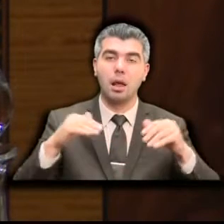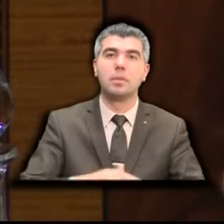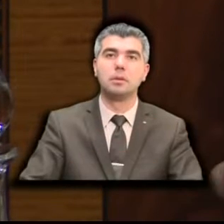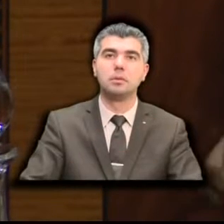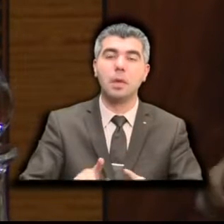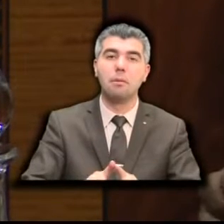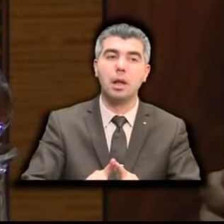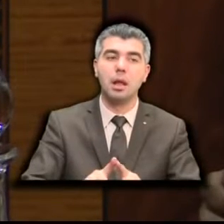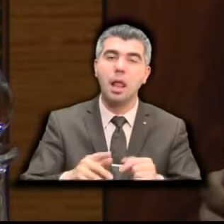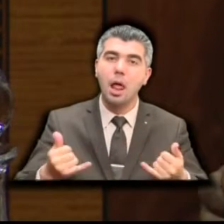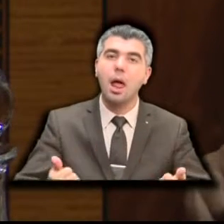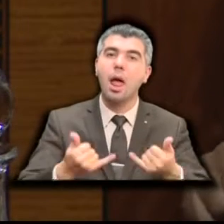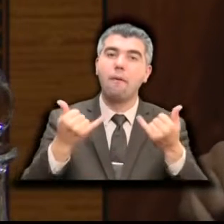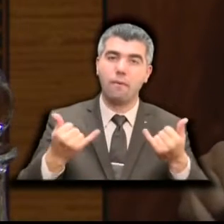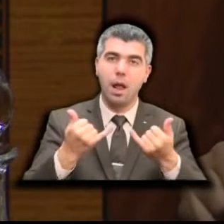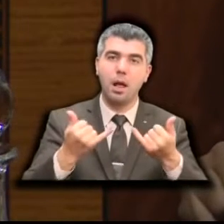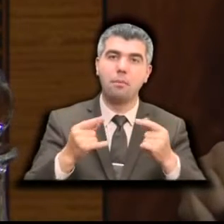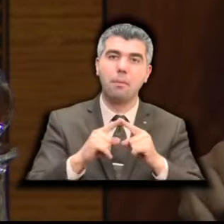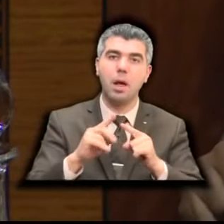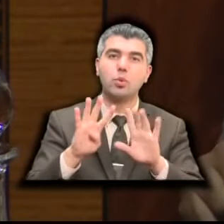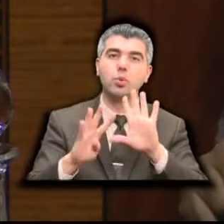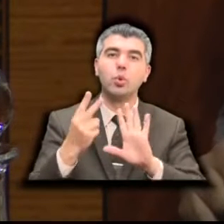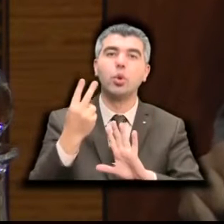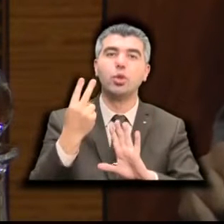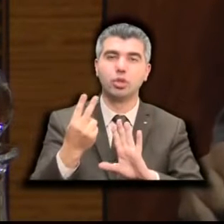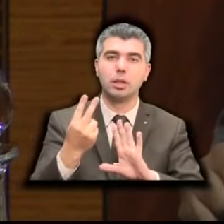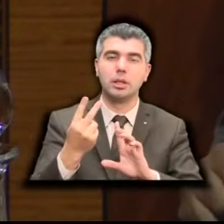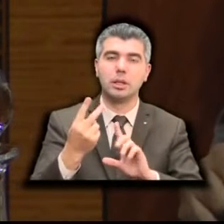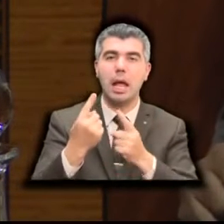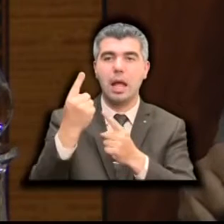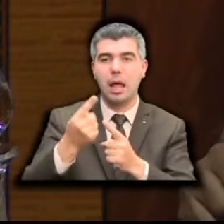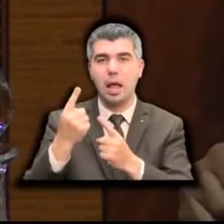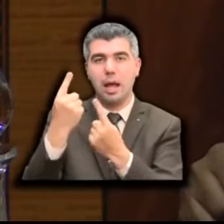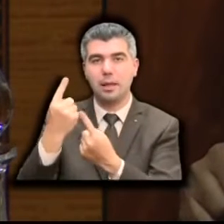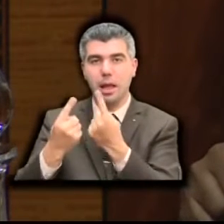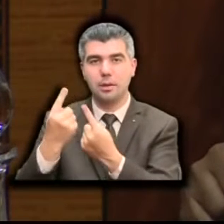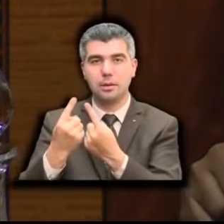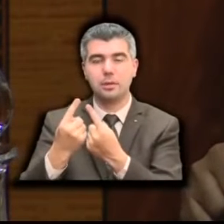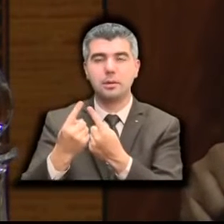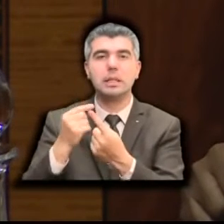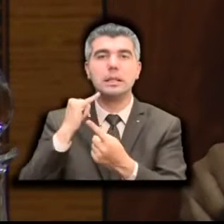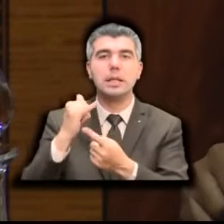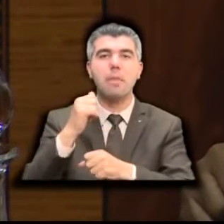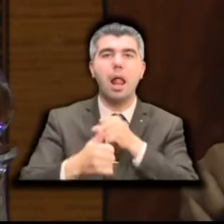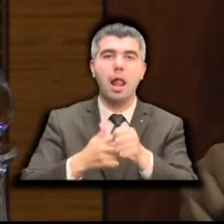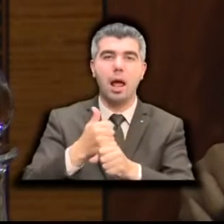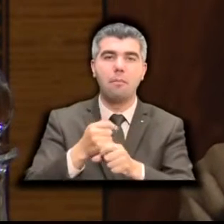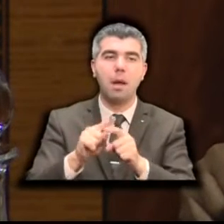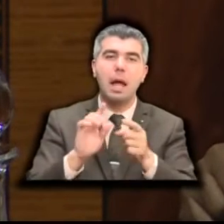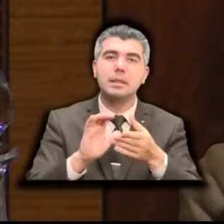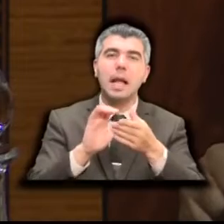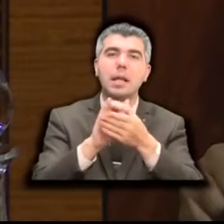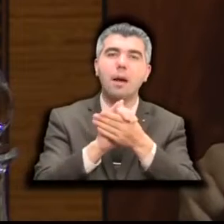الاحتفال الدولي ب 29 نوفمبر للتضامن مع الشعب الفلسطيني وقضيته العادلة، وهي